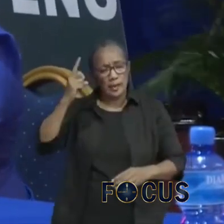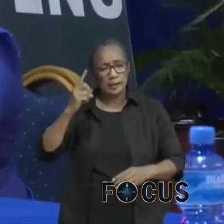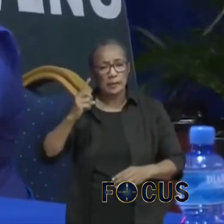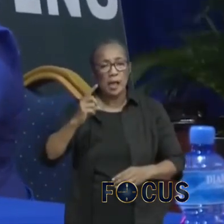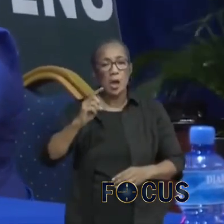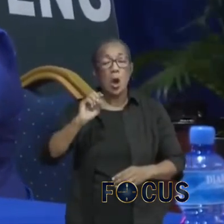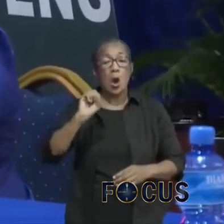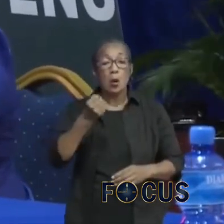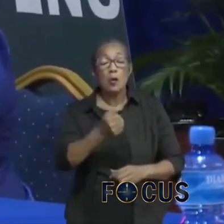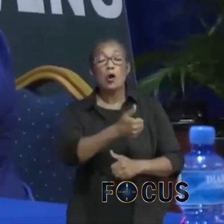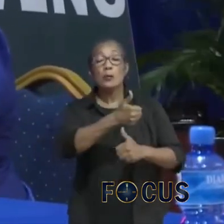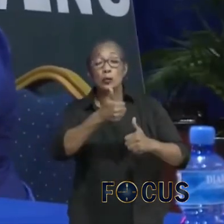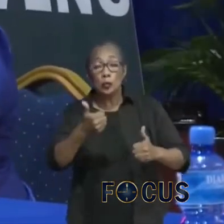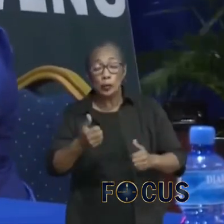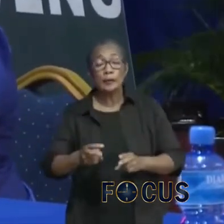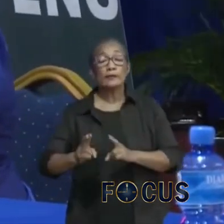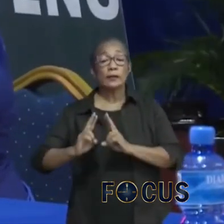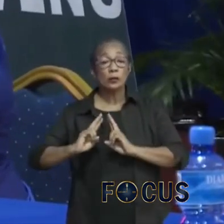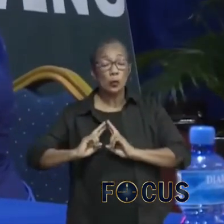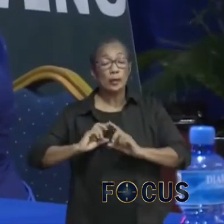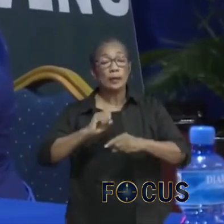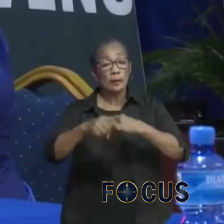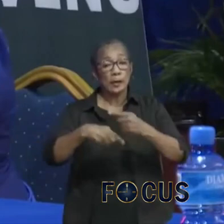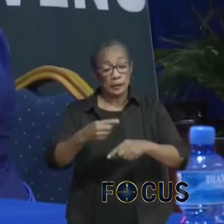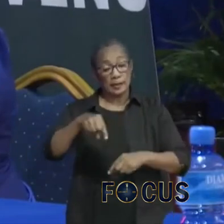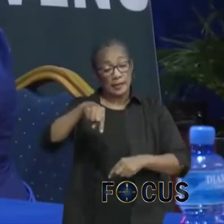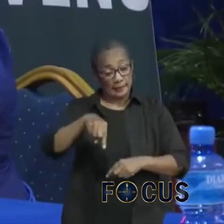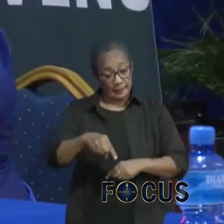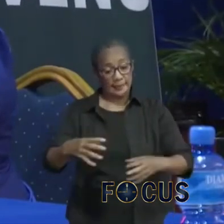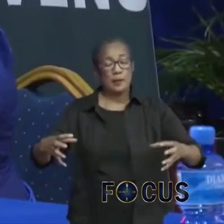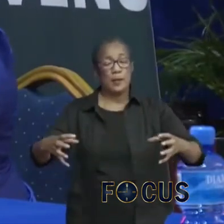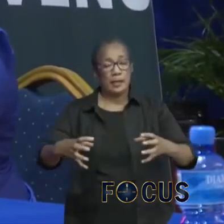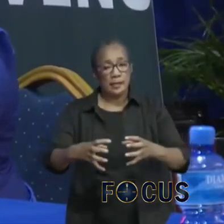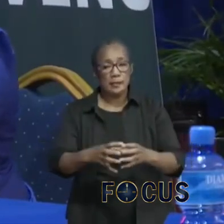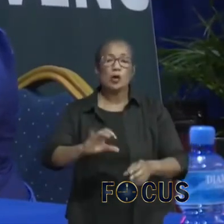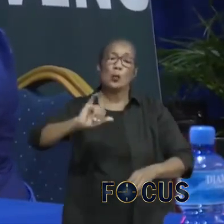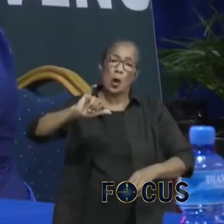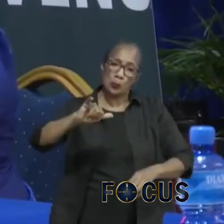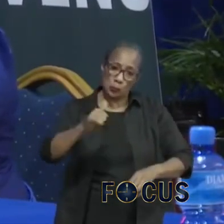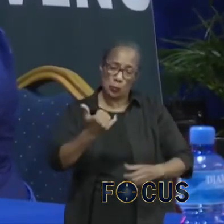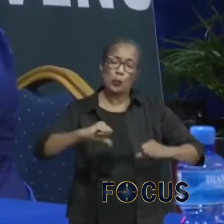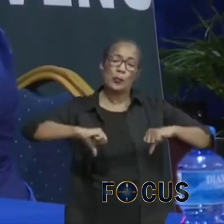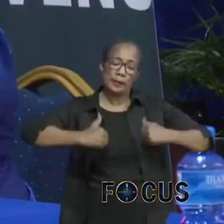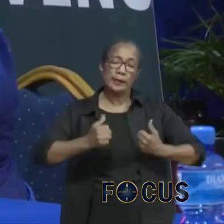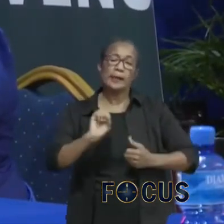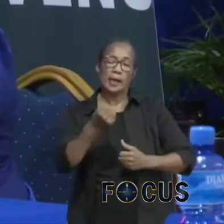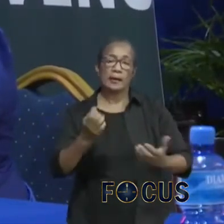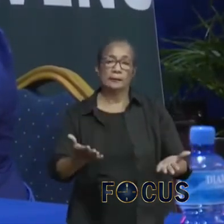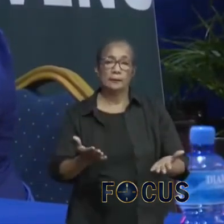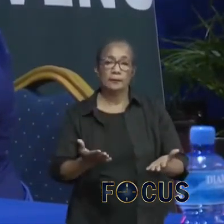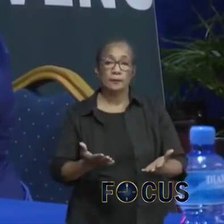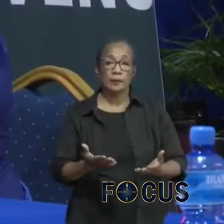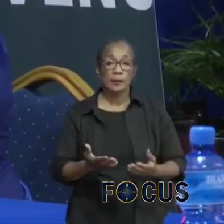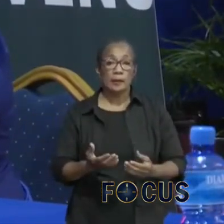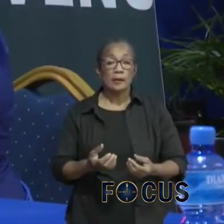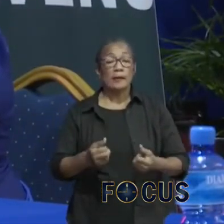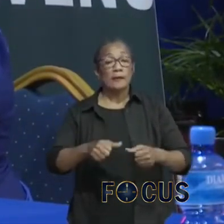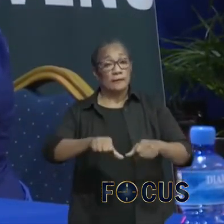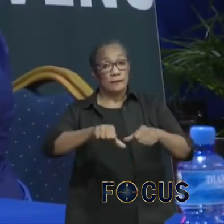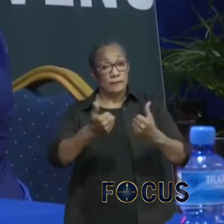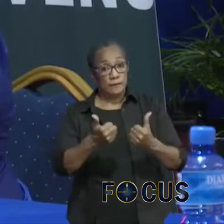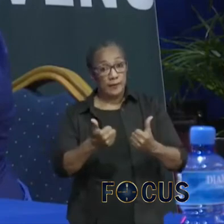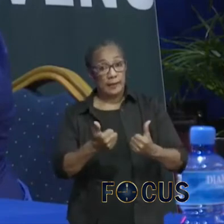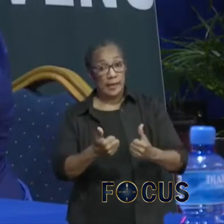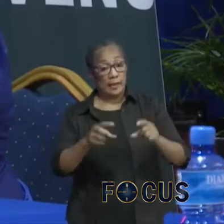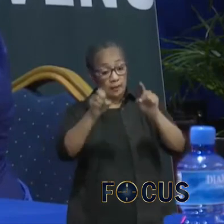een goede verantwoorde wijze deze bijeenkomsten weer te doen starten. Dispensatiebrieven geven wij